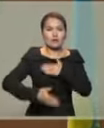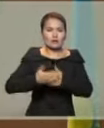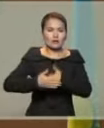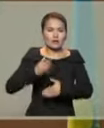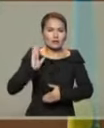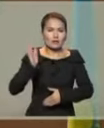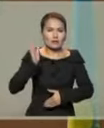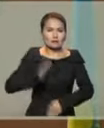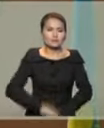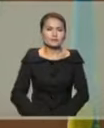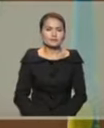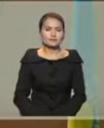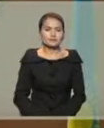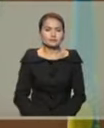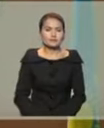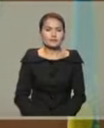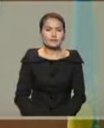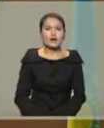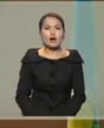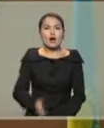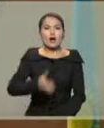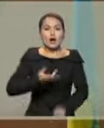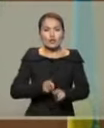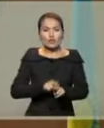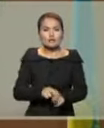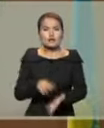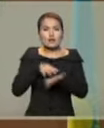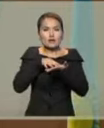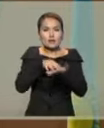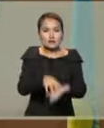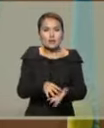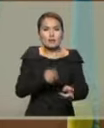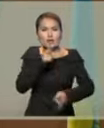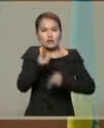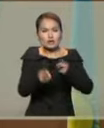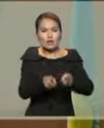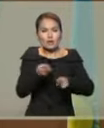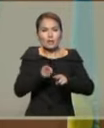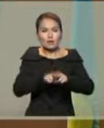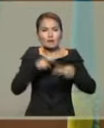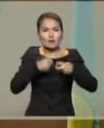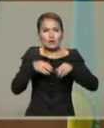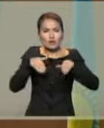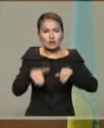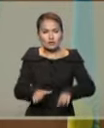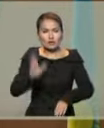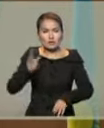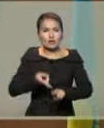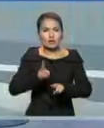әкімшілік жауапкершілікке шақырылды. Егер белгіленген мерзімде істің беті оңғарылмаса, қатаң шара қолданылатын болады.